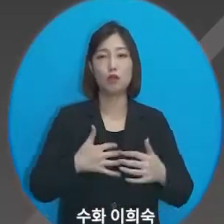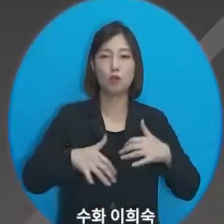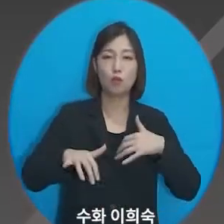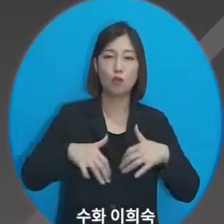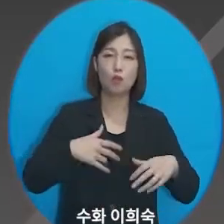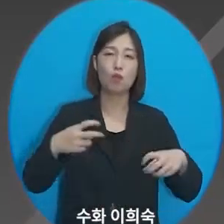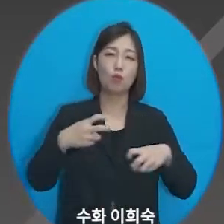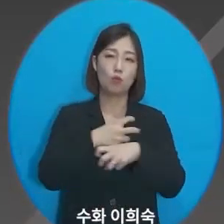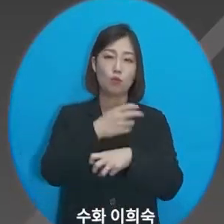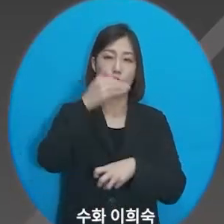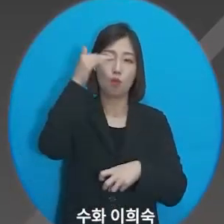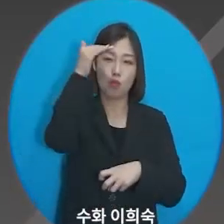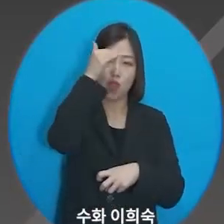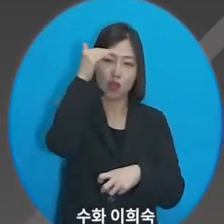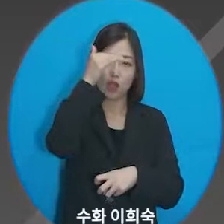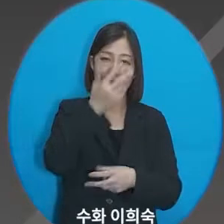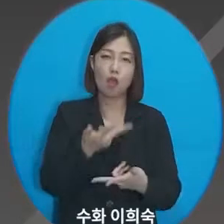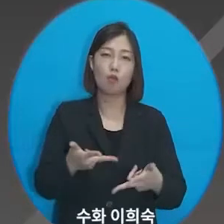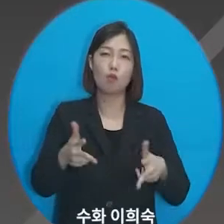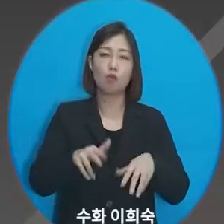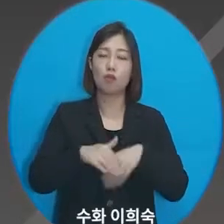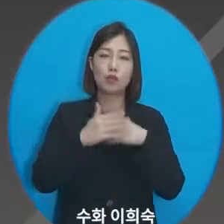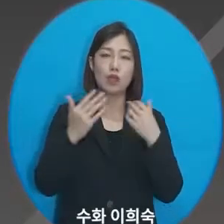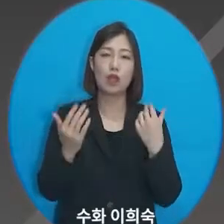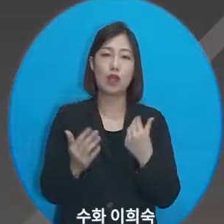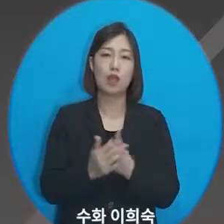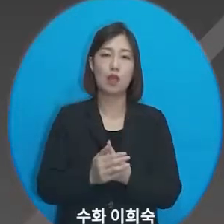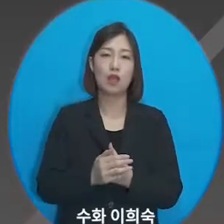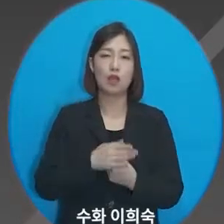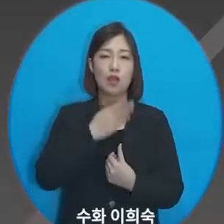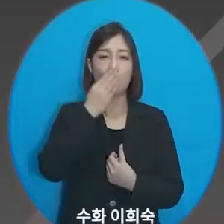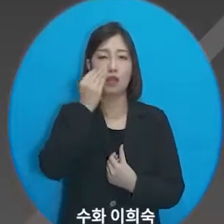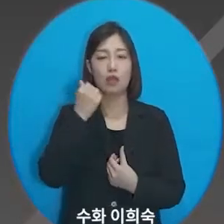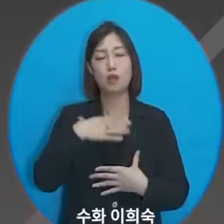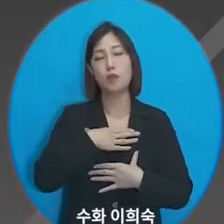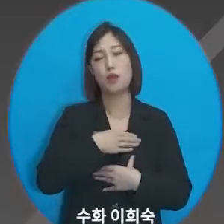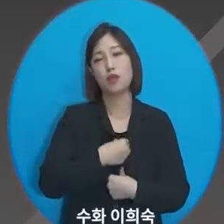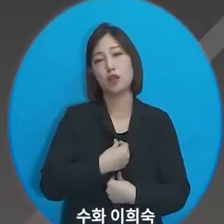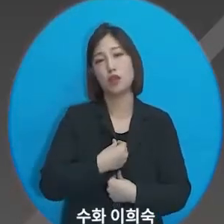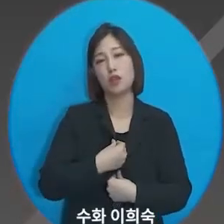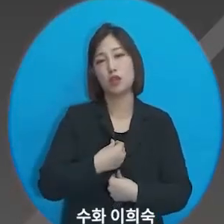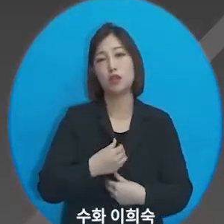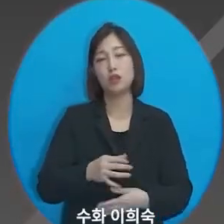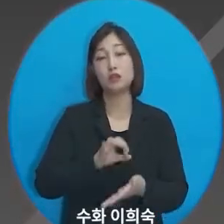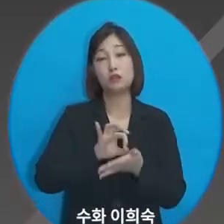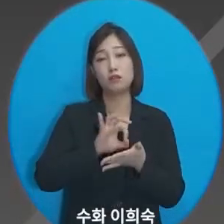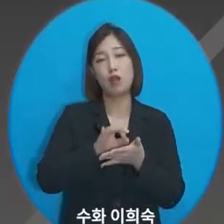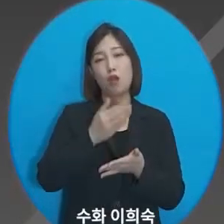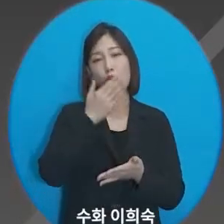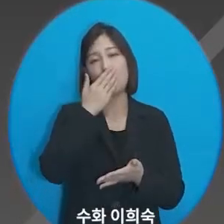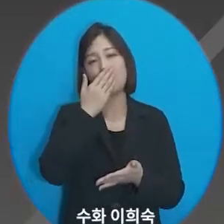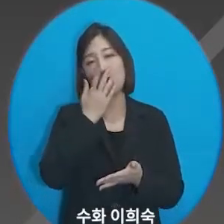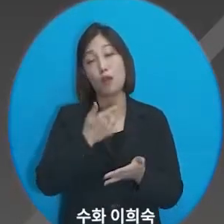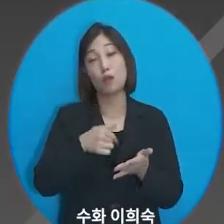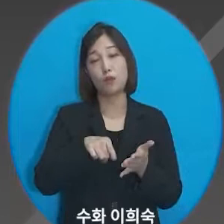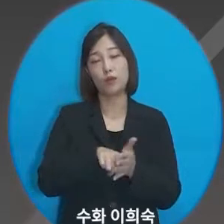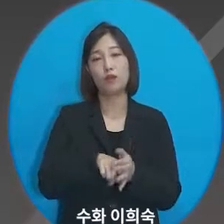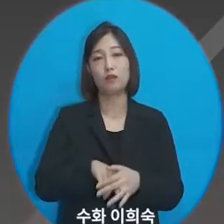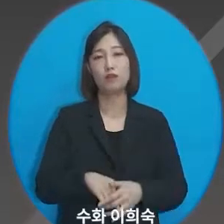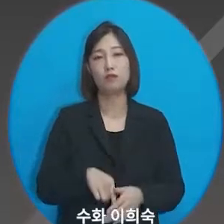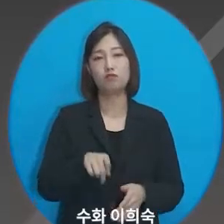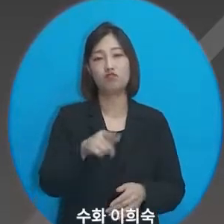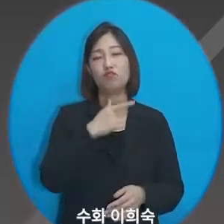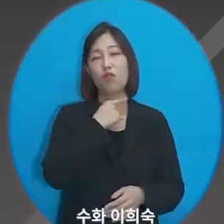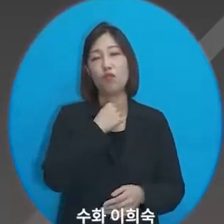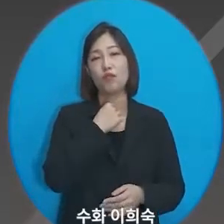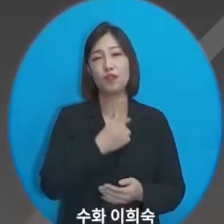교통, 관광 이런 것들이 단절 없이 이루어졌으면 좋겠고요. 또 그러기 위해서는 각 부처와 각 지자체의 협력이 필요하죠. 그리고